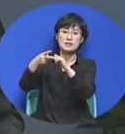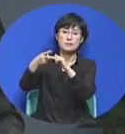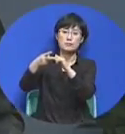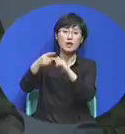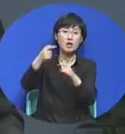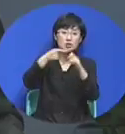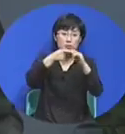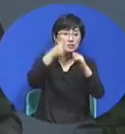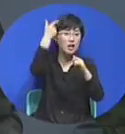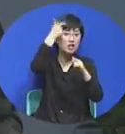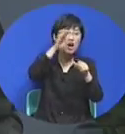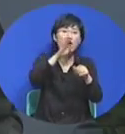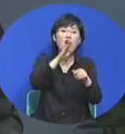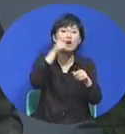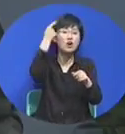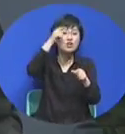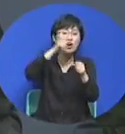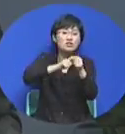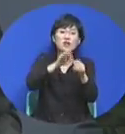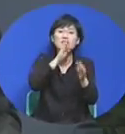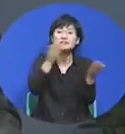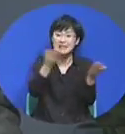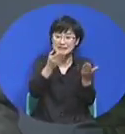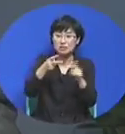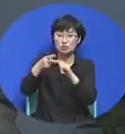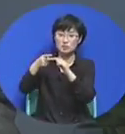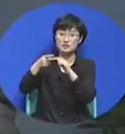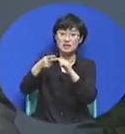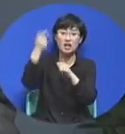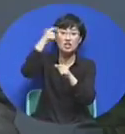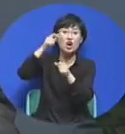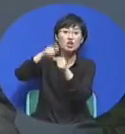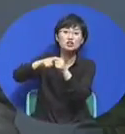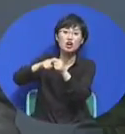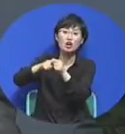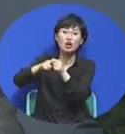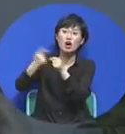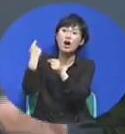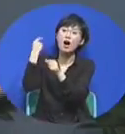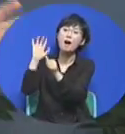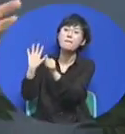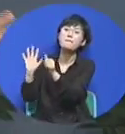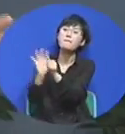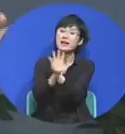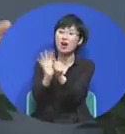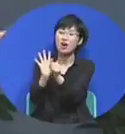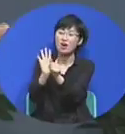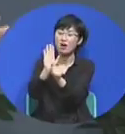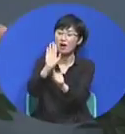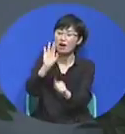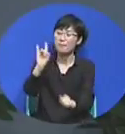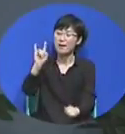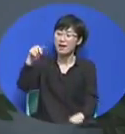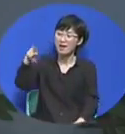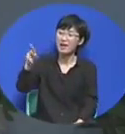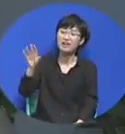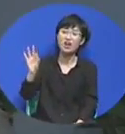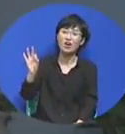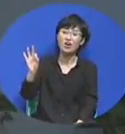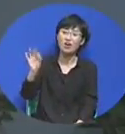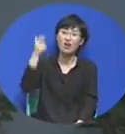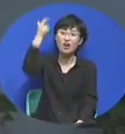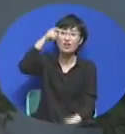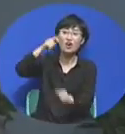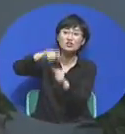영적 배경입니다. It is a spiritual background. 이걸 알려줬어요. He reveals this to Isaiah. 지금 영적 사실만 알려준 게 아니고